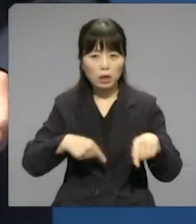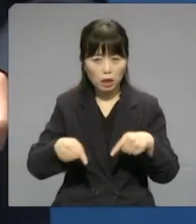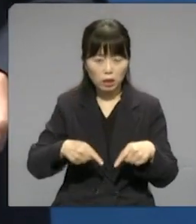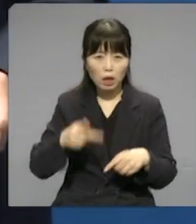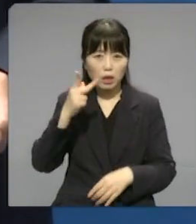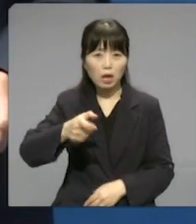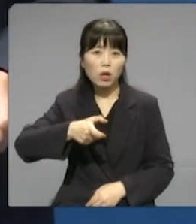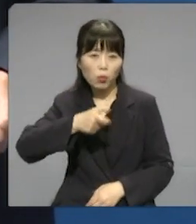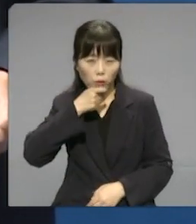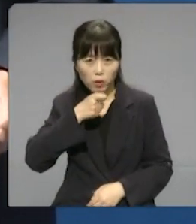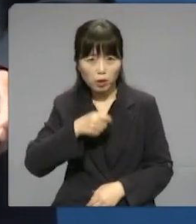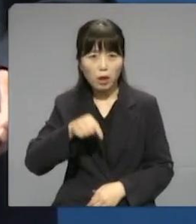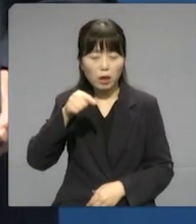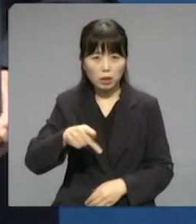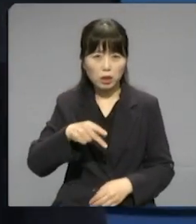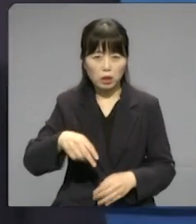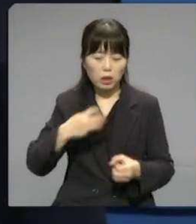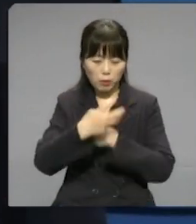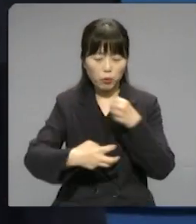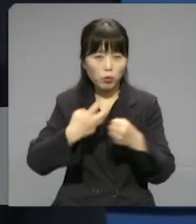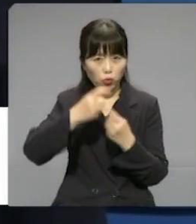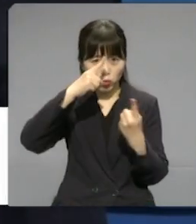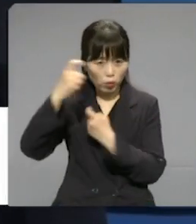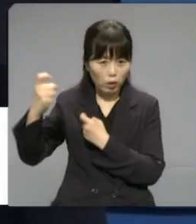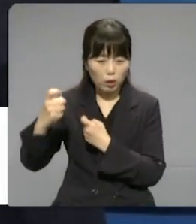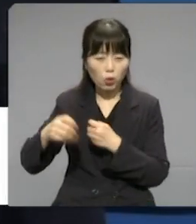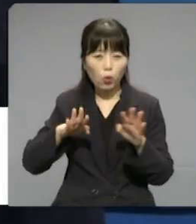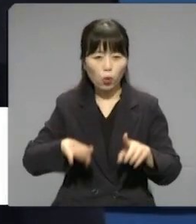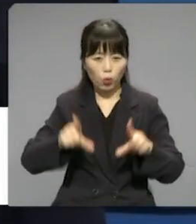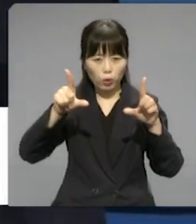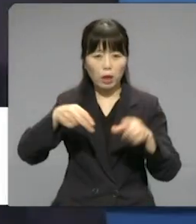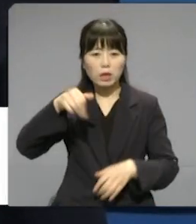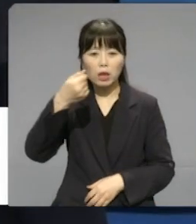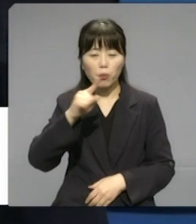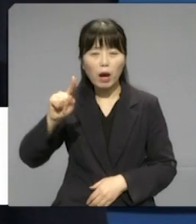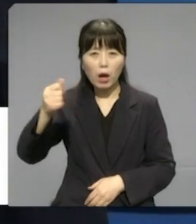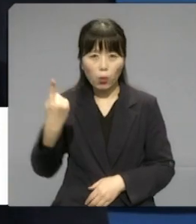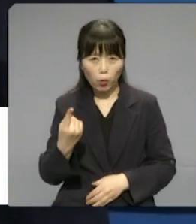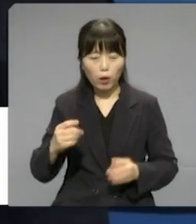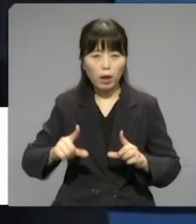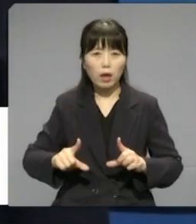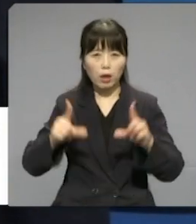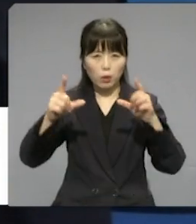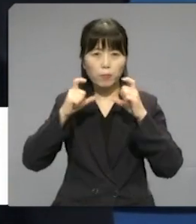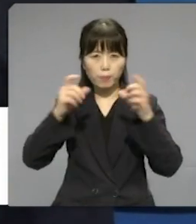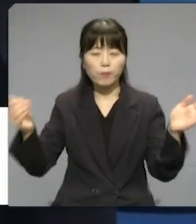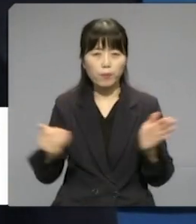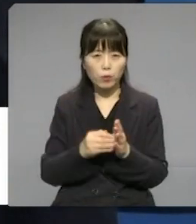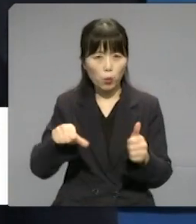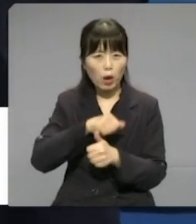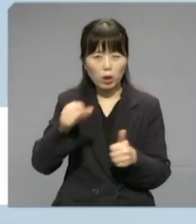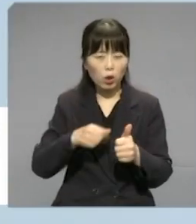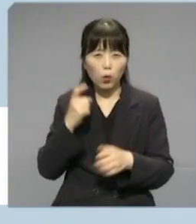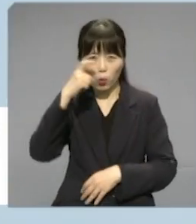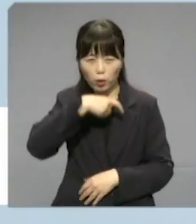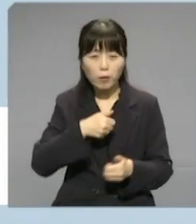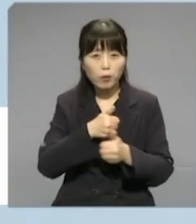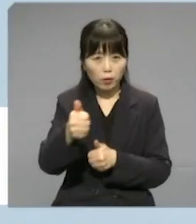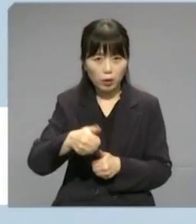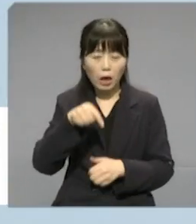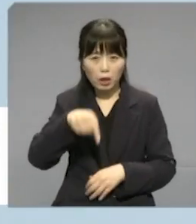워터가 시조 30주년을 맞아 올해를 시호로 선포했습니다 경 오염을 극복한